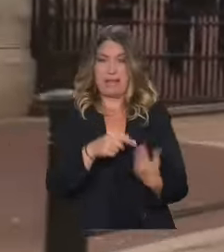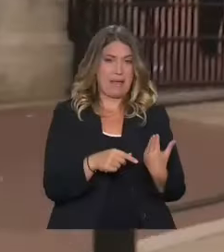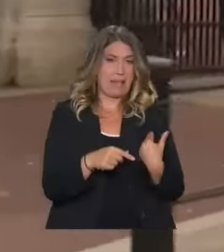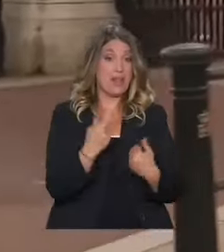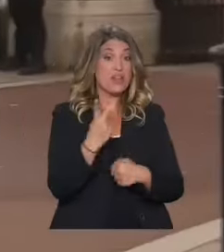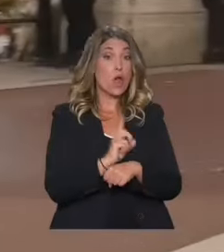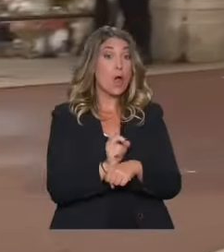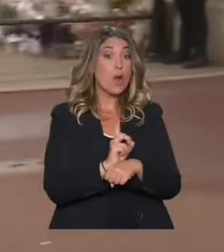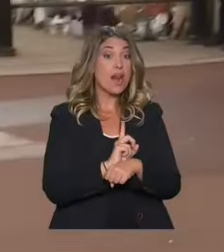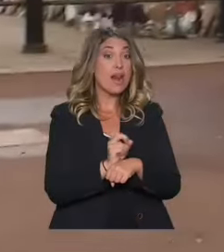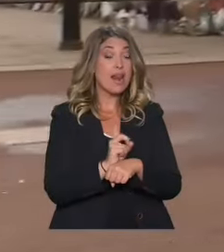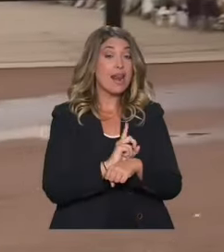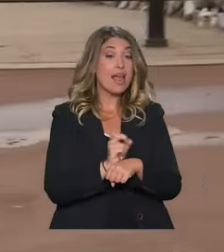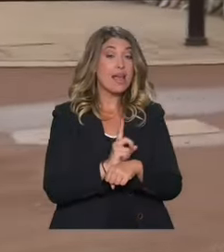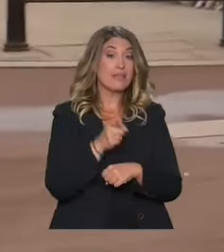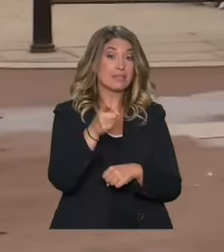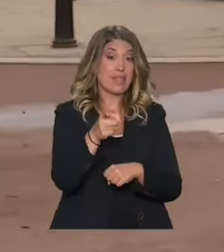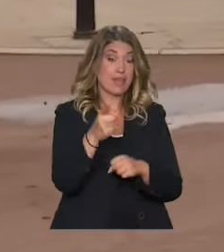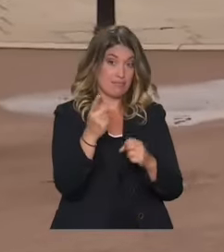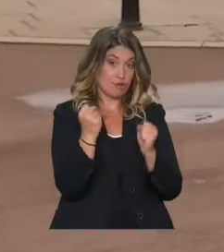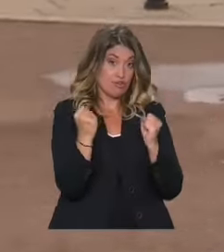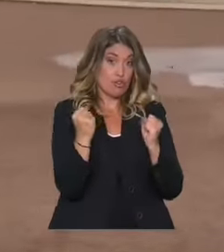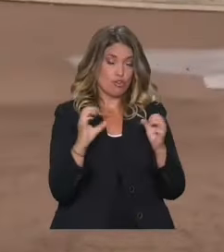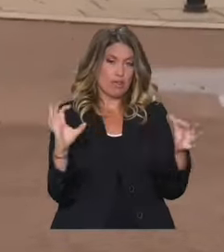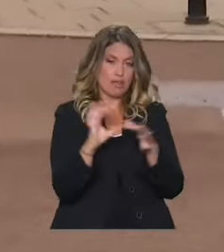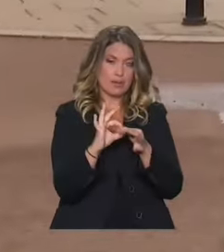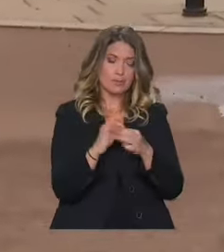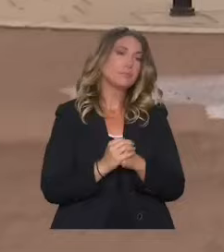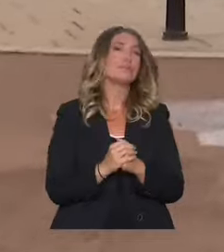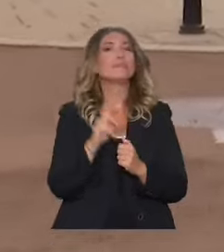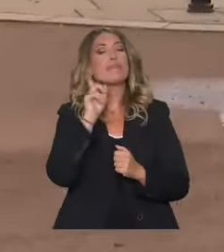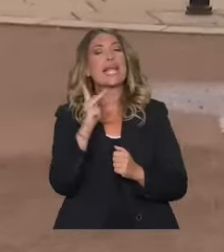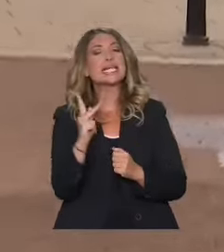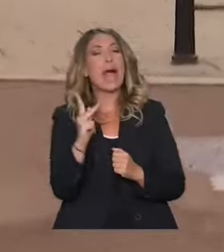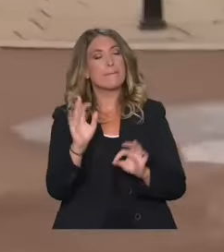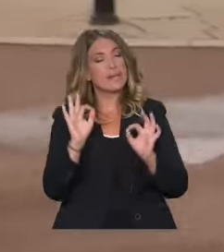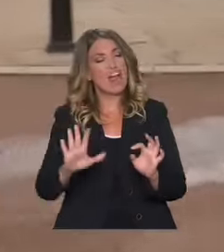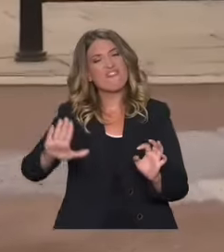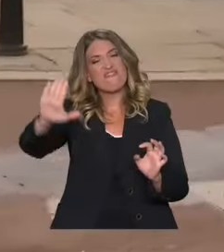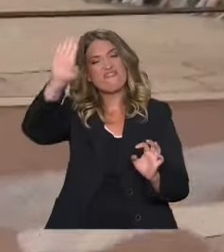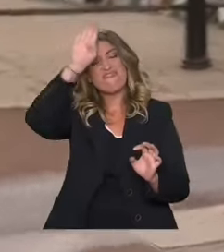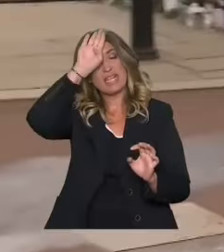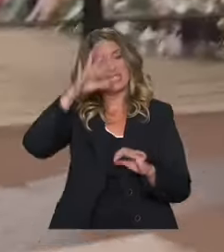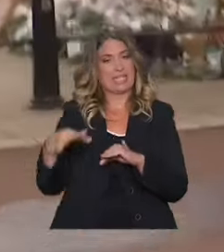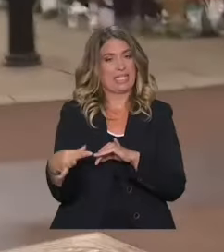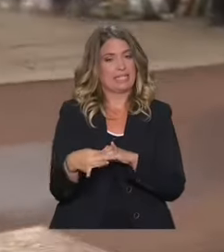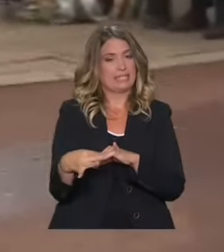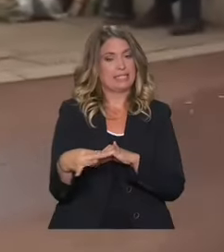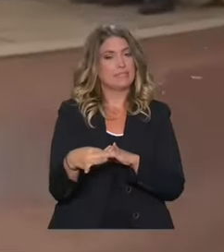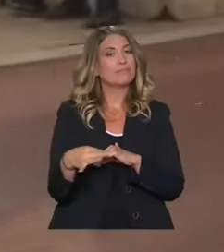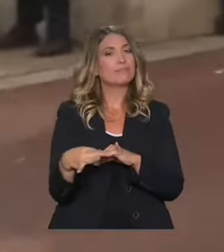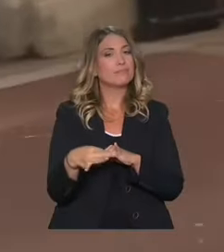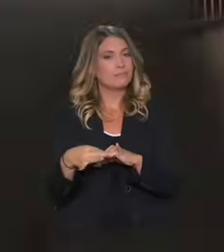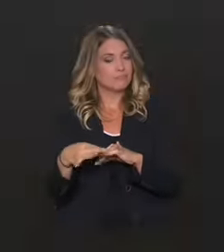Αυτά είδαμε το τέλος πριν σε ζωντανή σύνδεση και με την βασιλική σύζυγο στο πλευρό του περνάει την